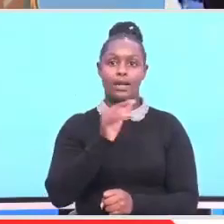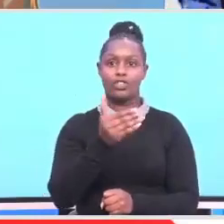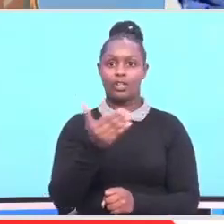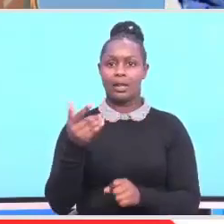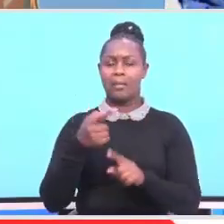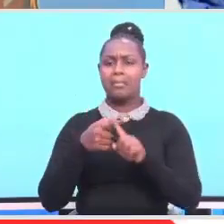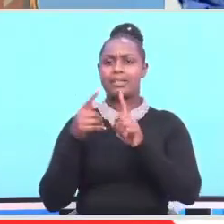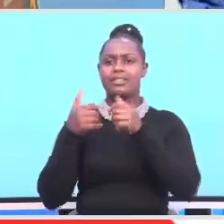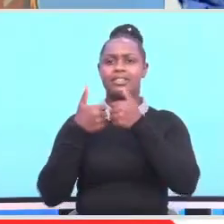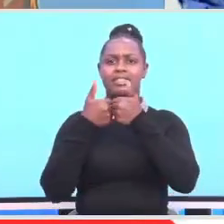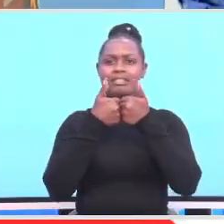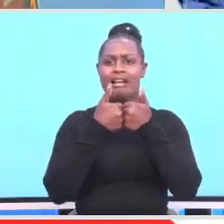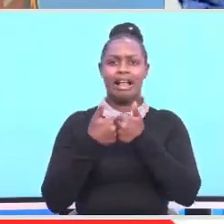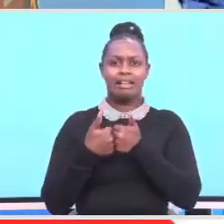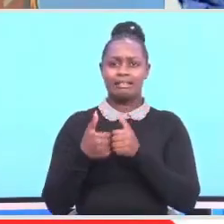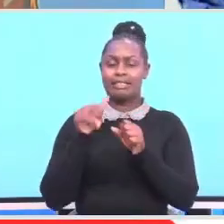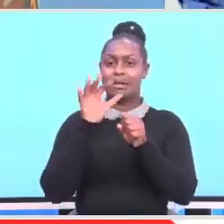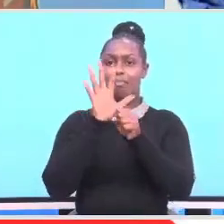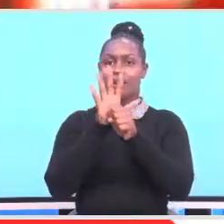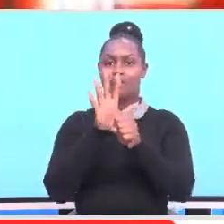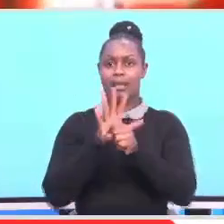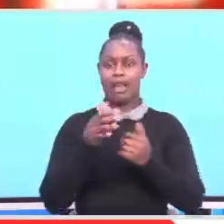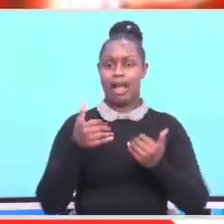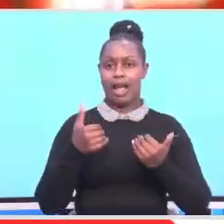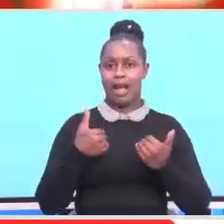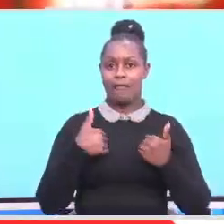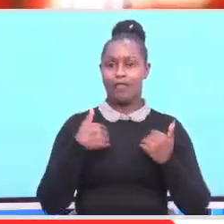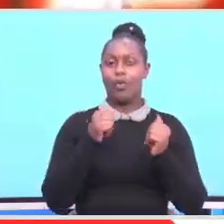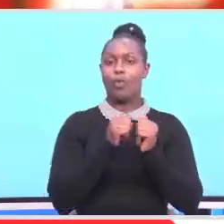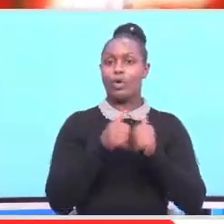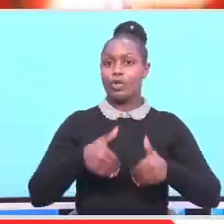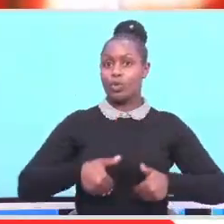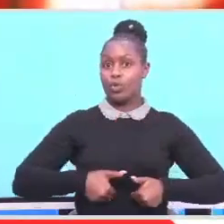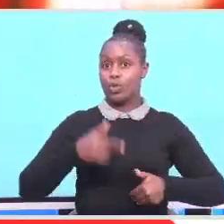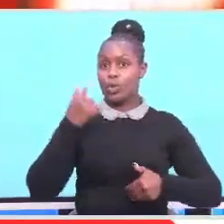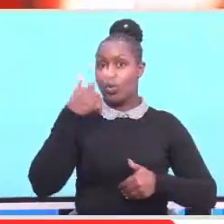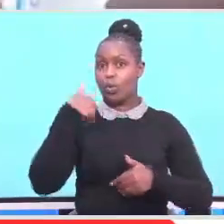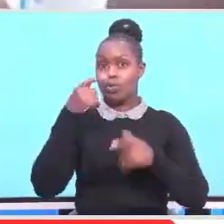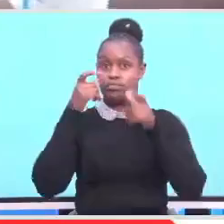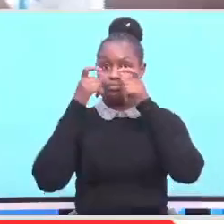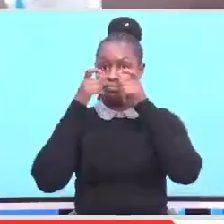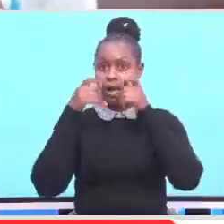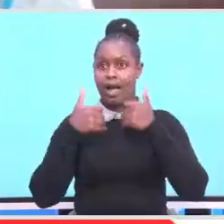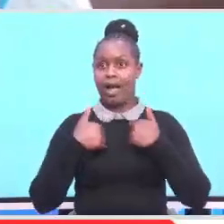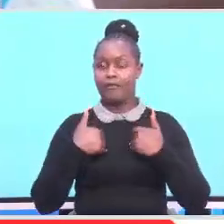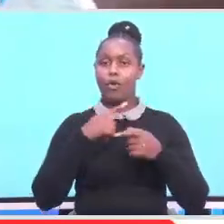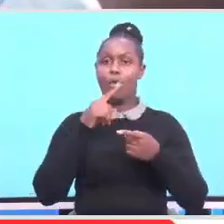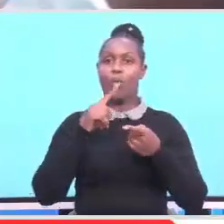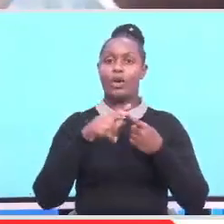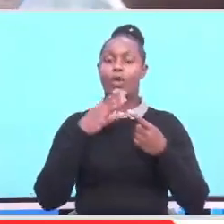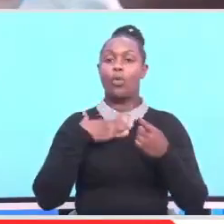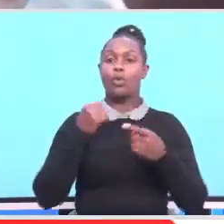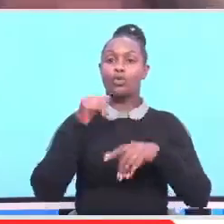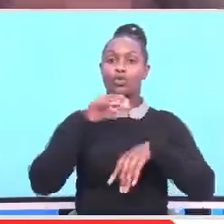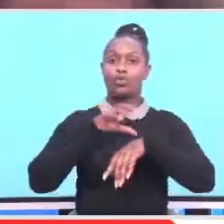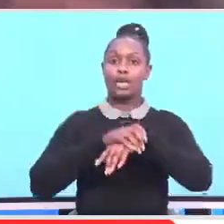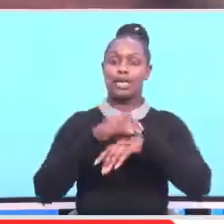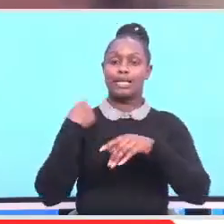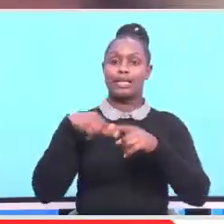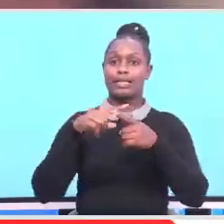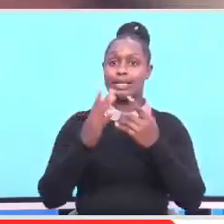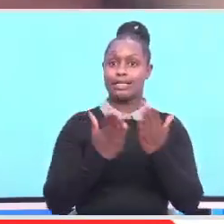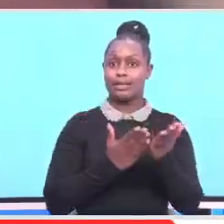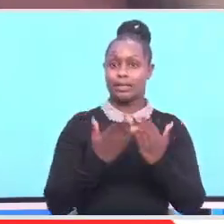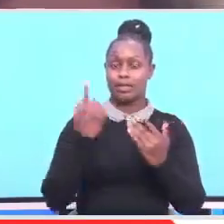ya changamoto vijana wanaoishi na ukimwi wanapitia kwa kupokea huduma za afya ya uzazi haswa katika hospitali za umma